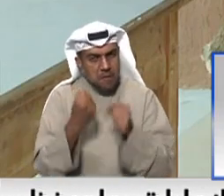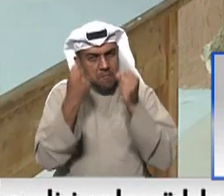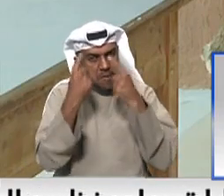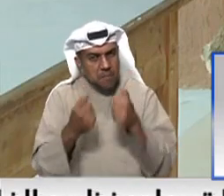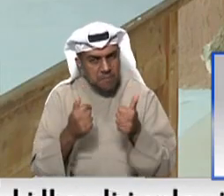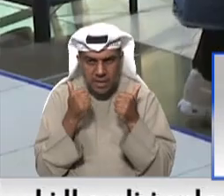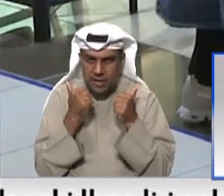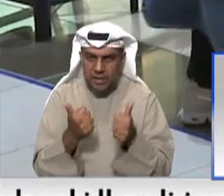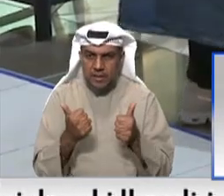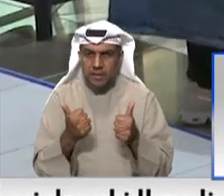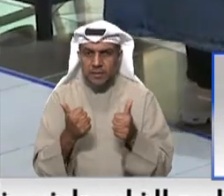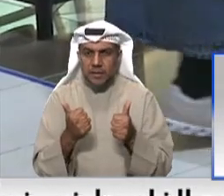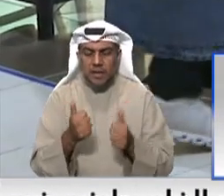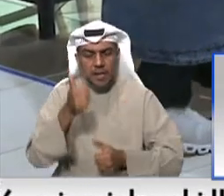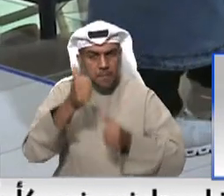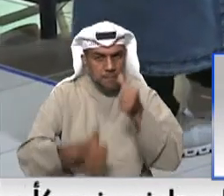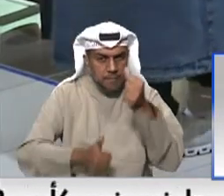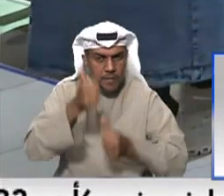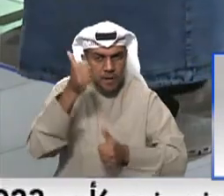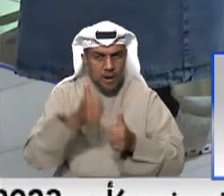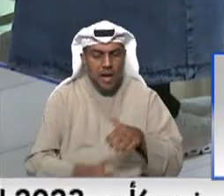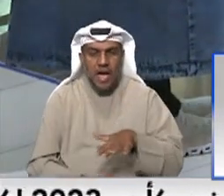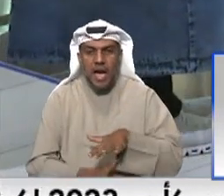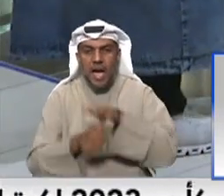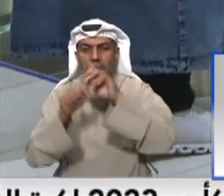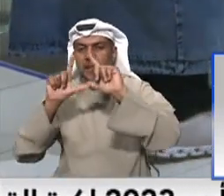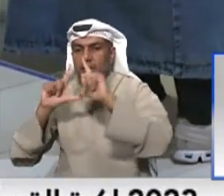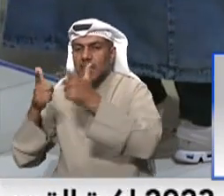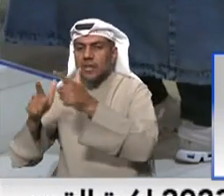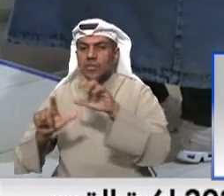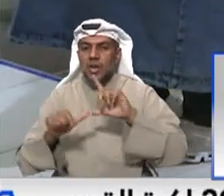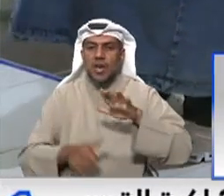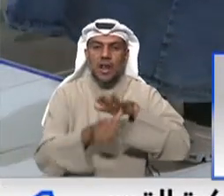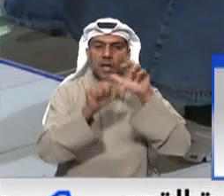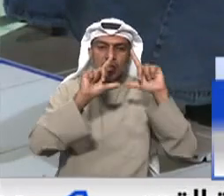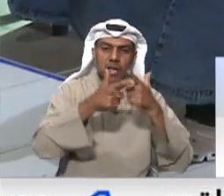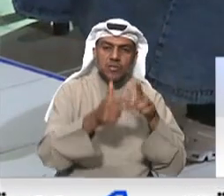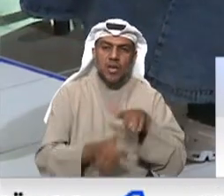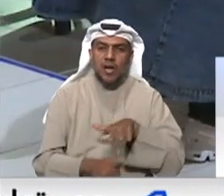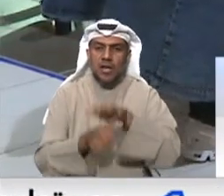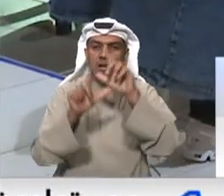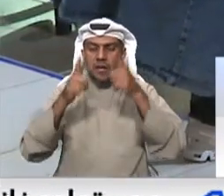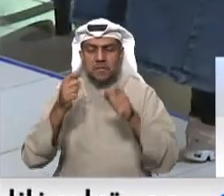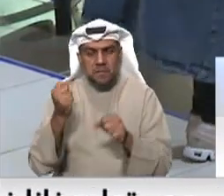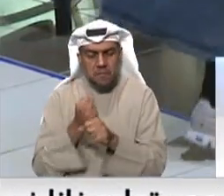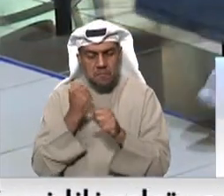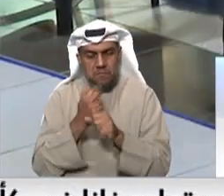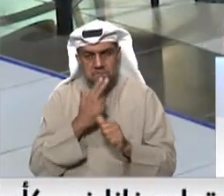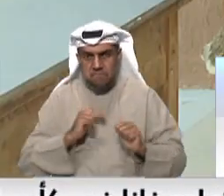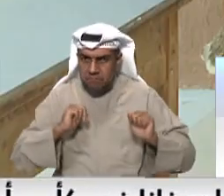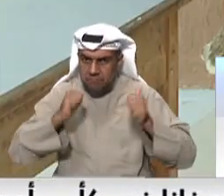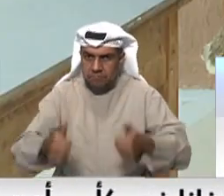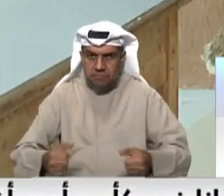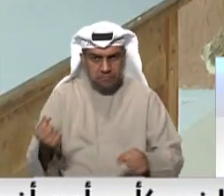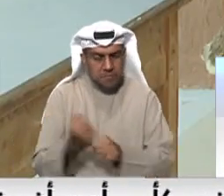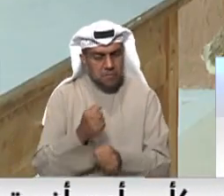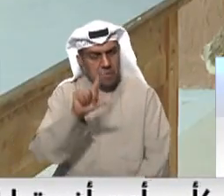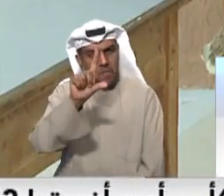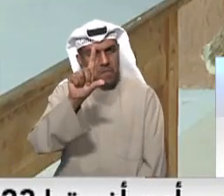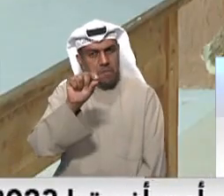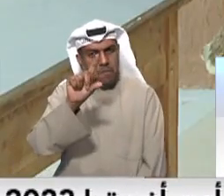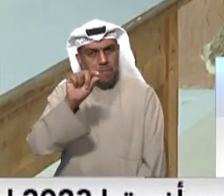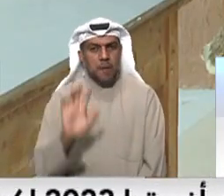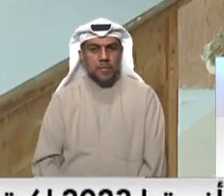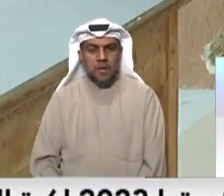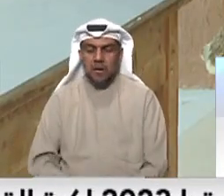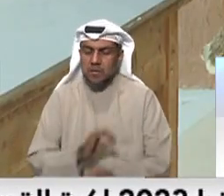في لجان سير الامتحانات رؤساء اللجان قاعد يقومون بادوار بشكل ممتاز يعني